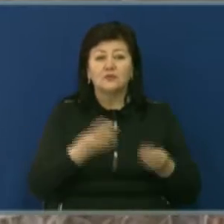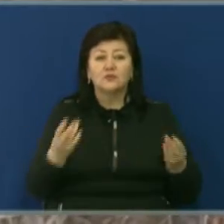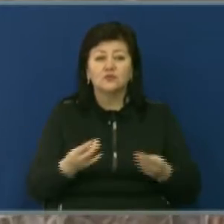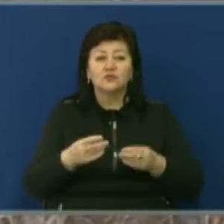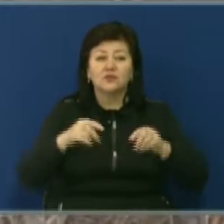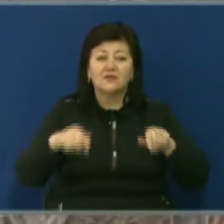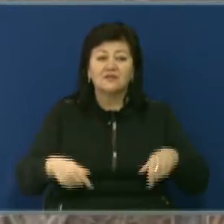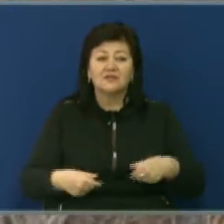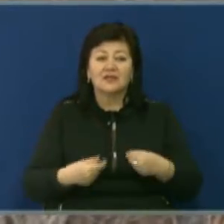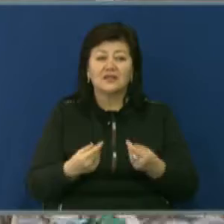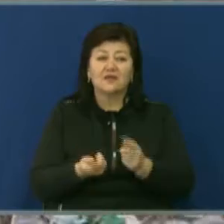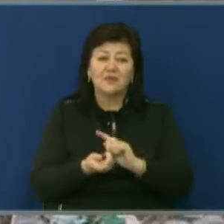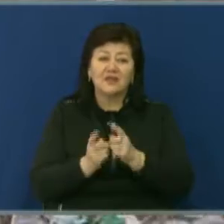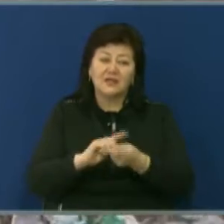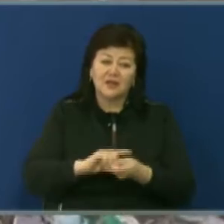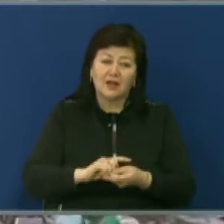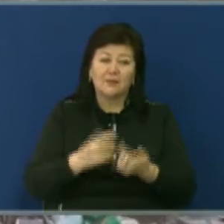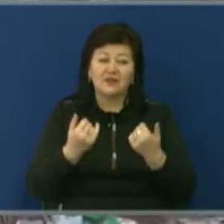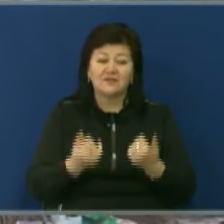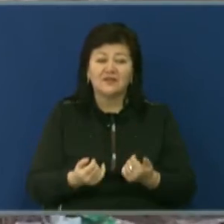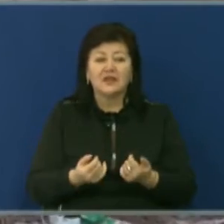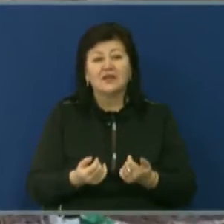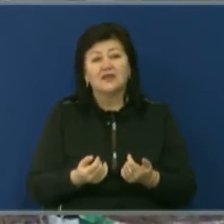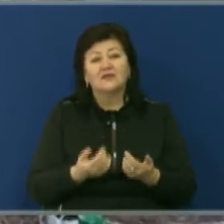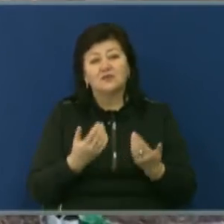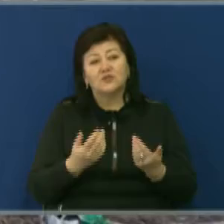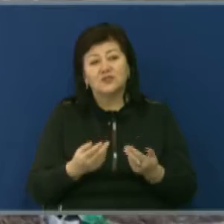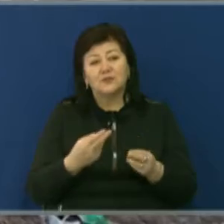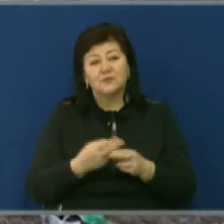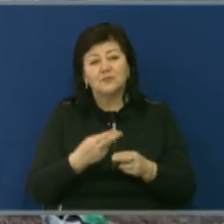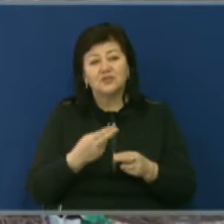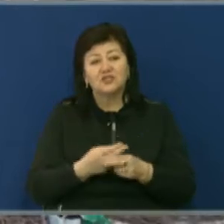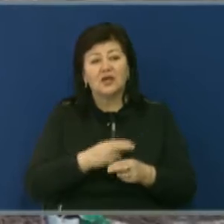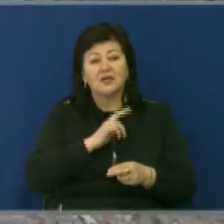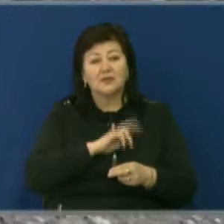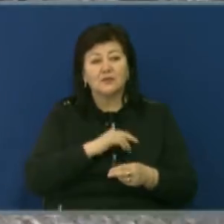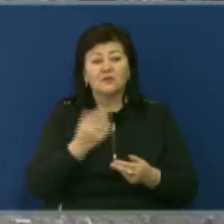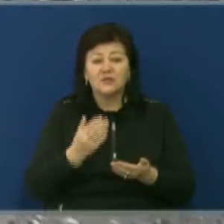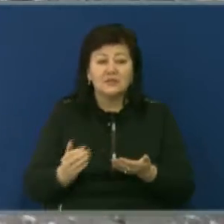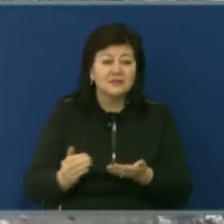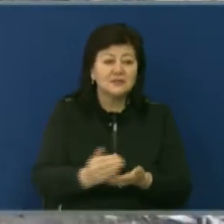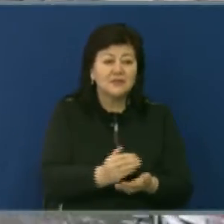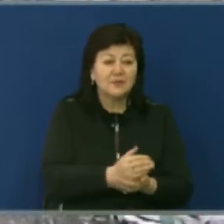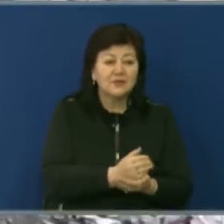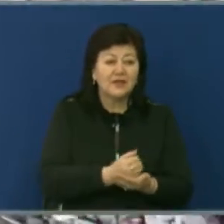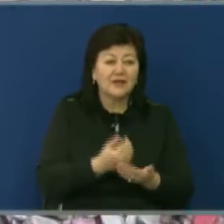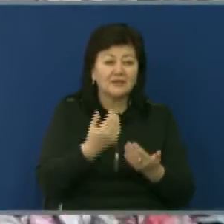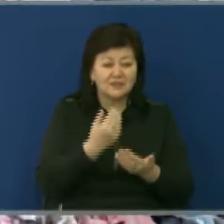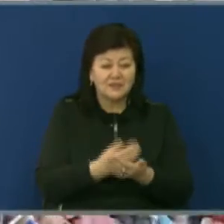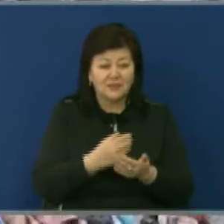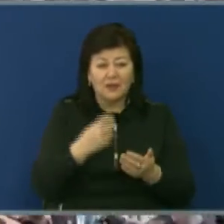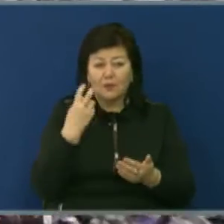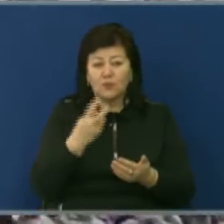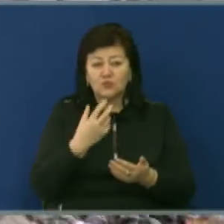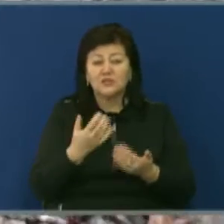жүйесінсіз қызмет етеді. Мұндай қызмет жүйесі заңнамаға қайшы келеді дейді мамандар. Ондағы жиналған қалдық 23 жыл бойы топырақ мен ауаны